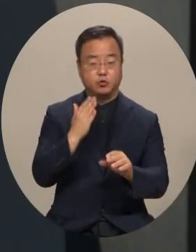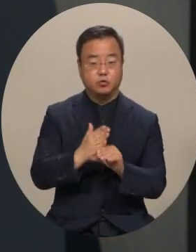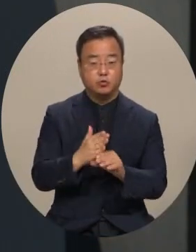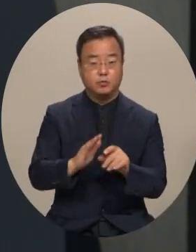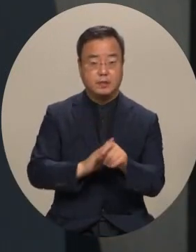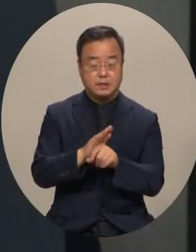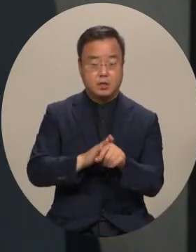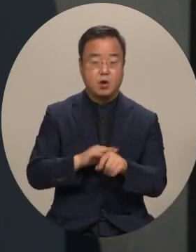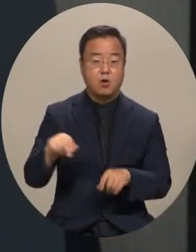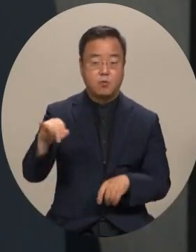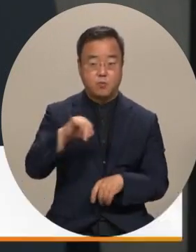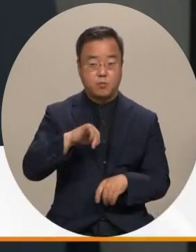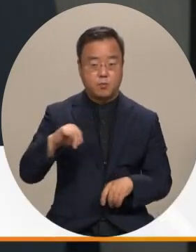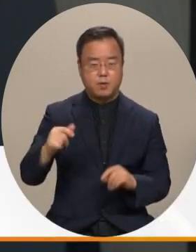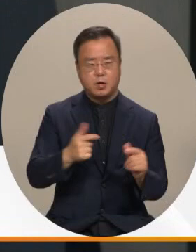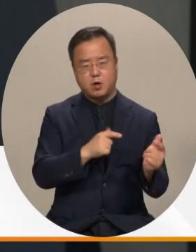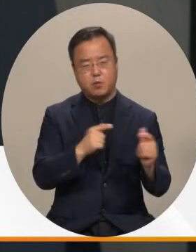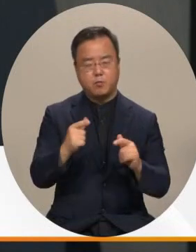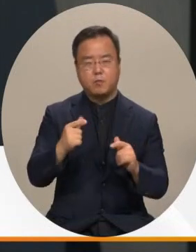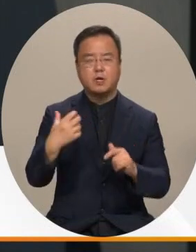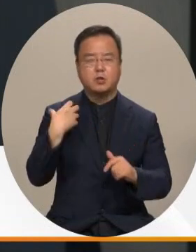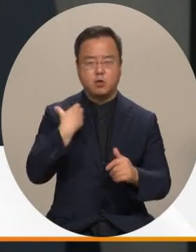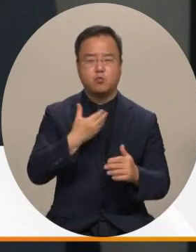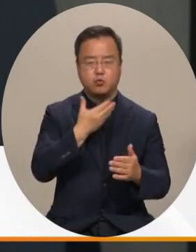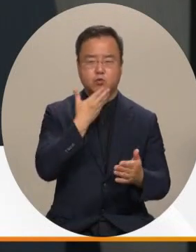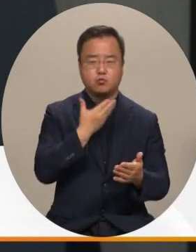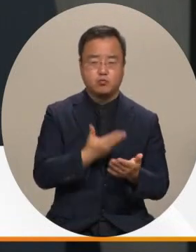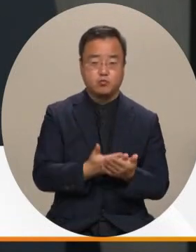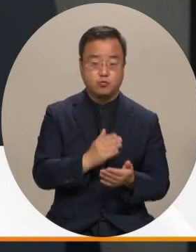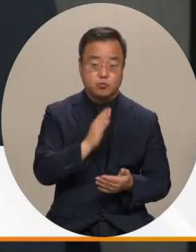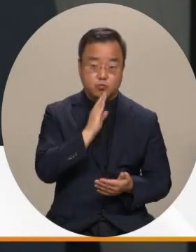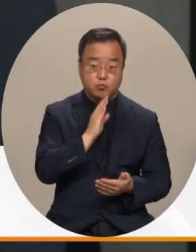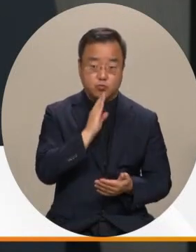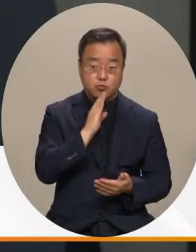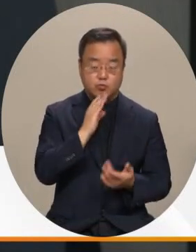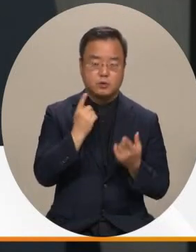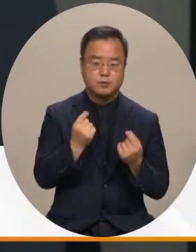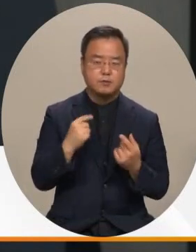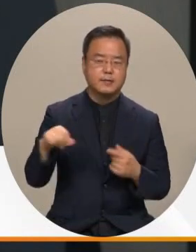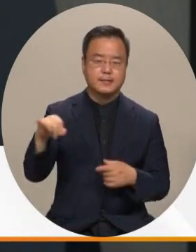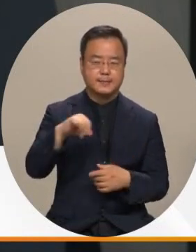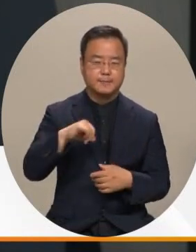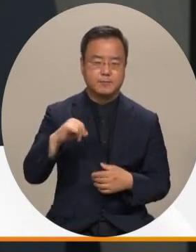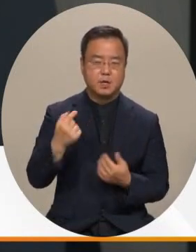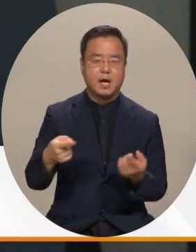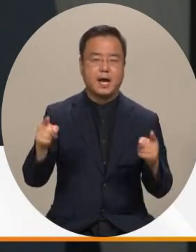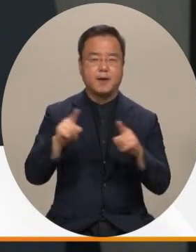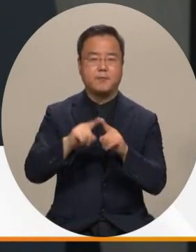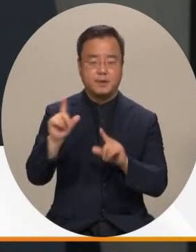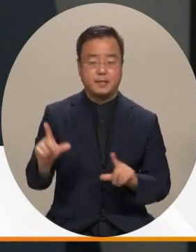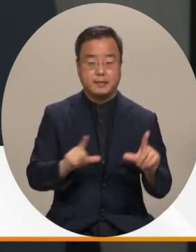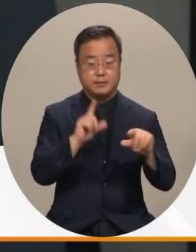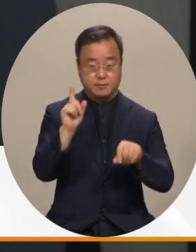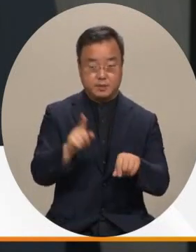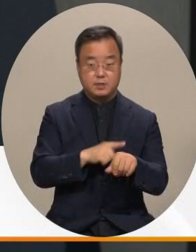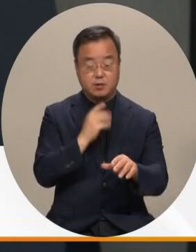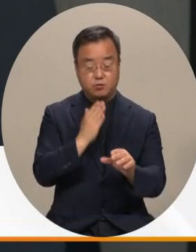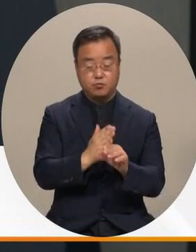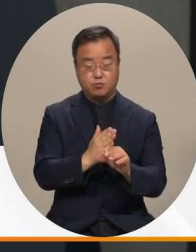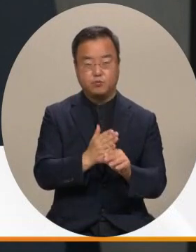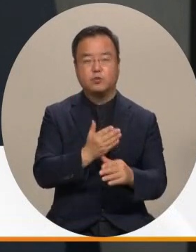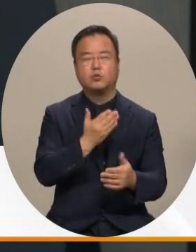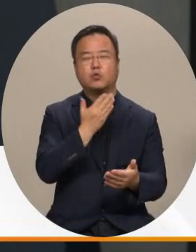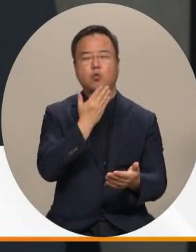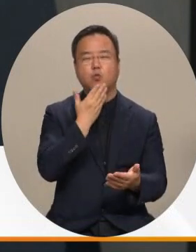경우는 보면 여러 가지과 중요한 역할을 하기 때문에 이런 애들도 이제 우리와 함께 살아가는 어떻게 보면 자연의 그 소중한